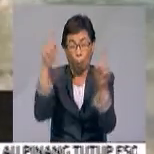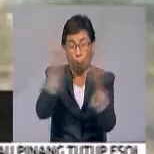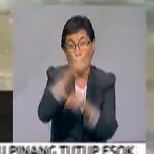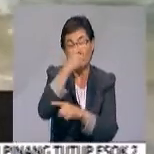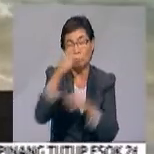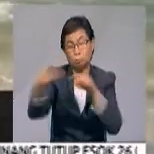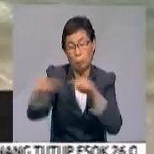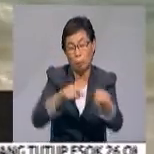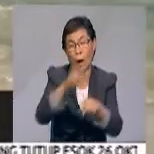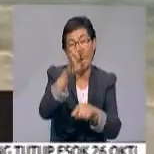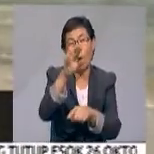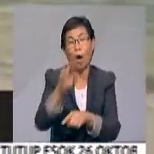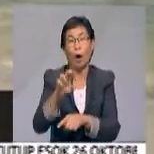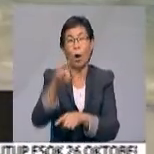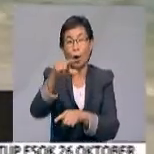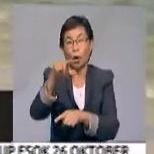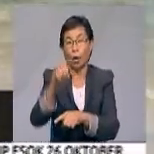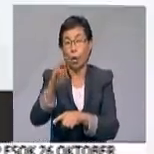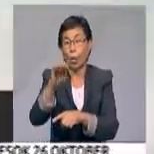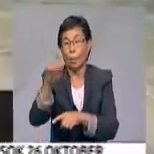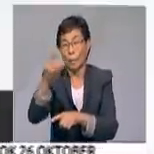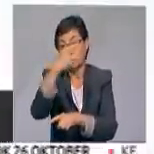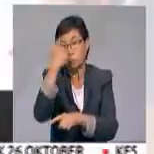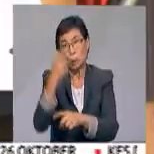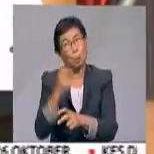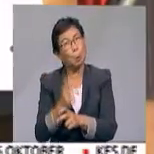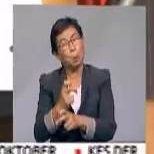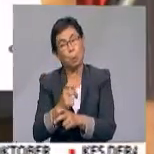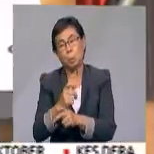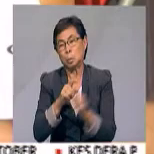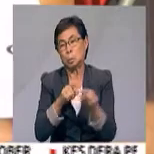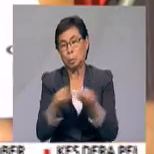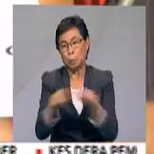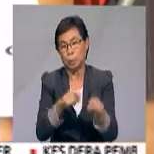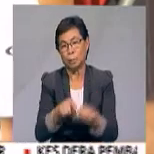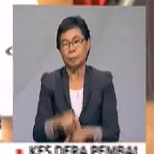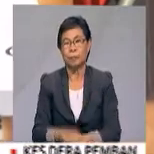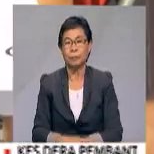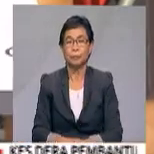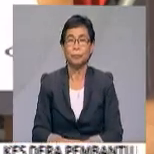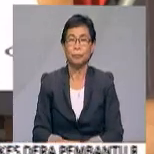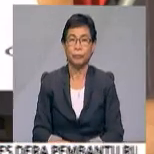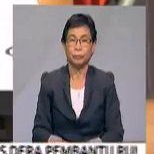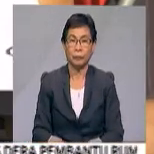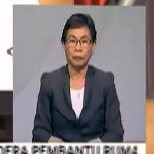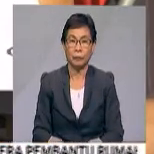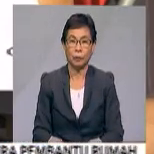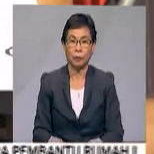yang dianggap sebagai seteru utamanya. He said about a